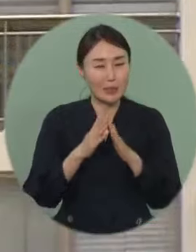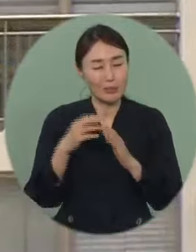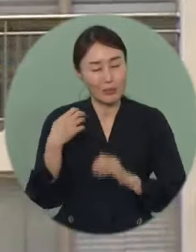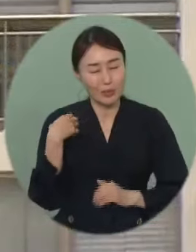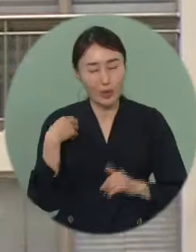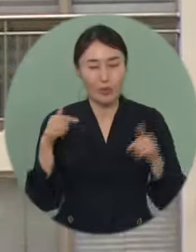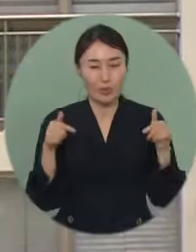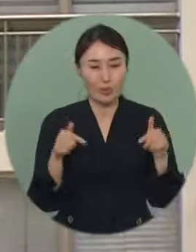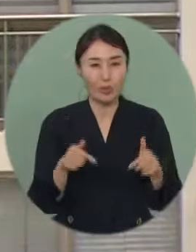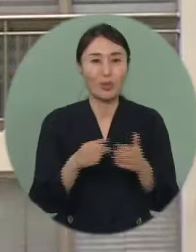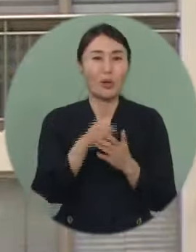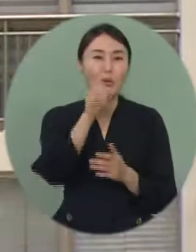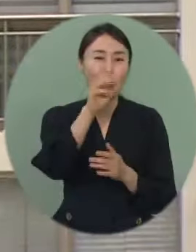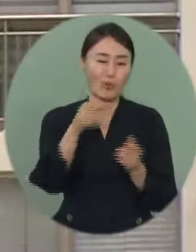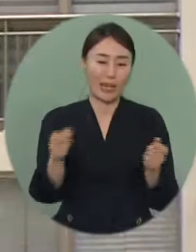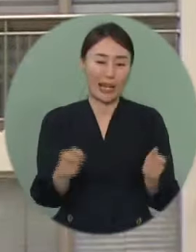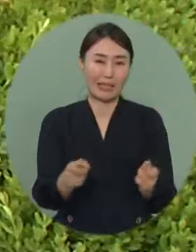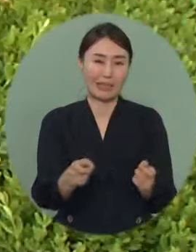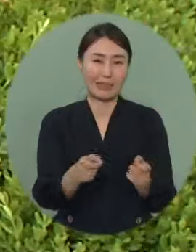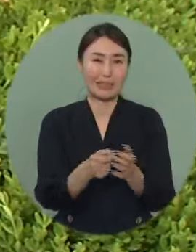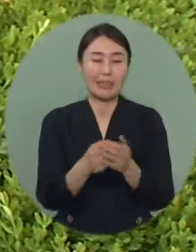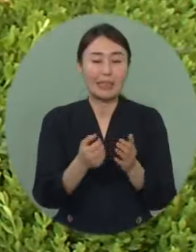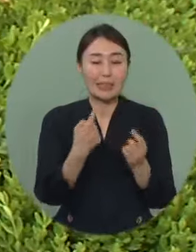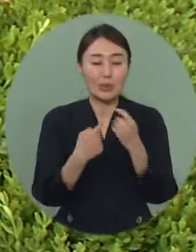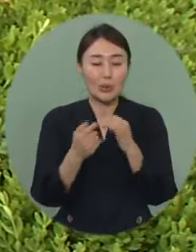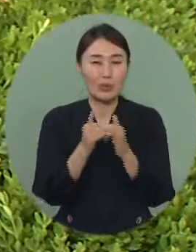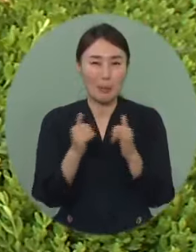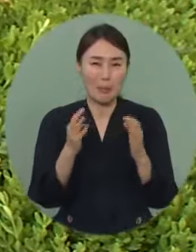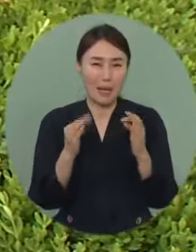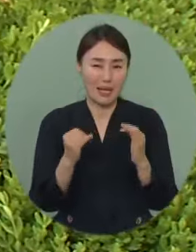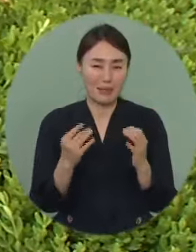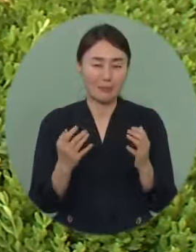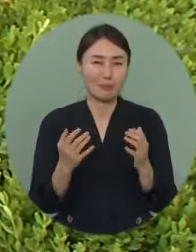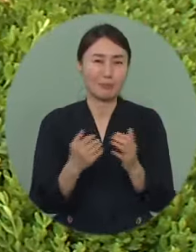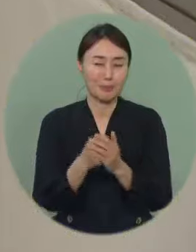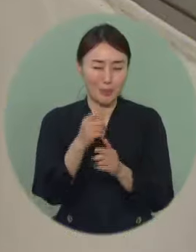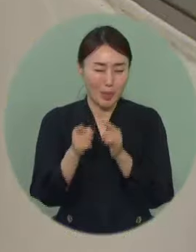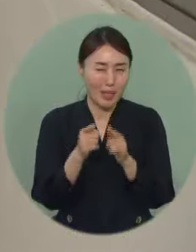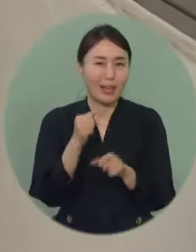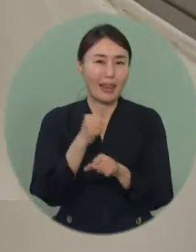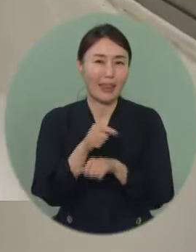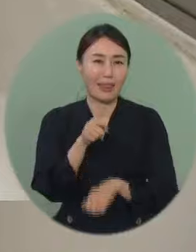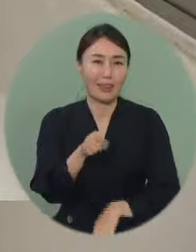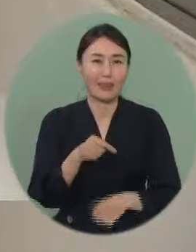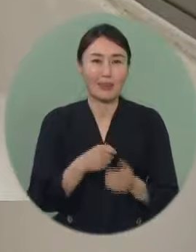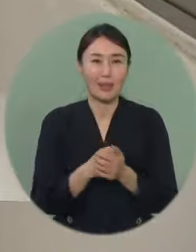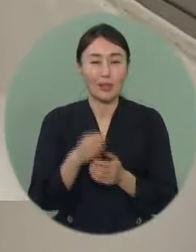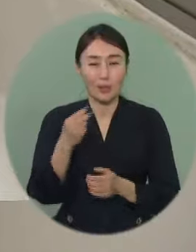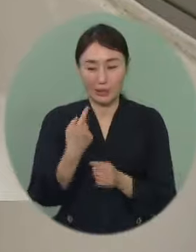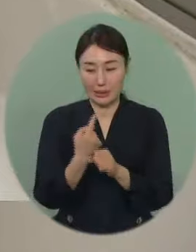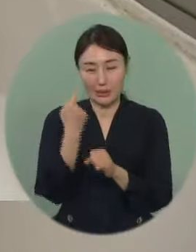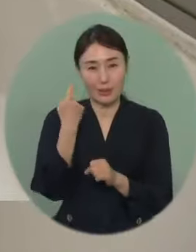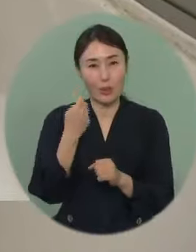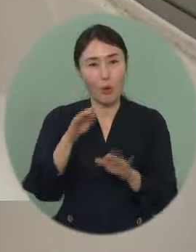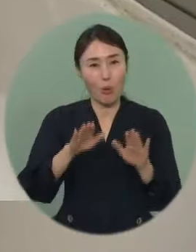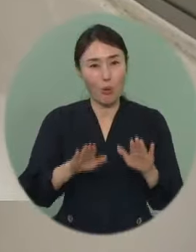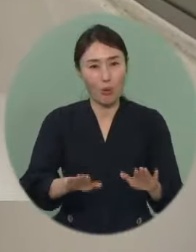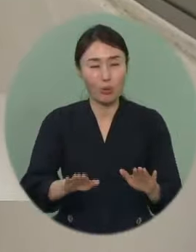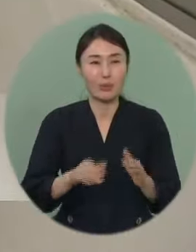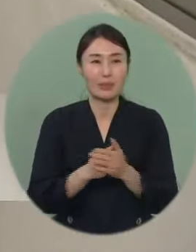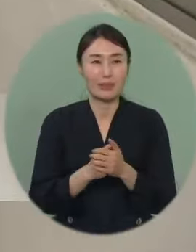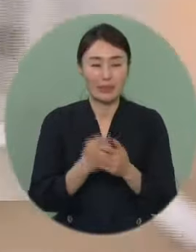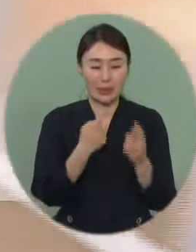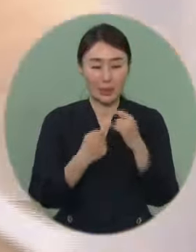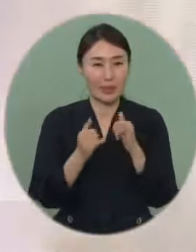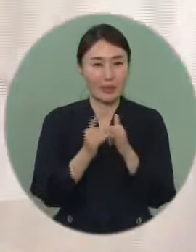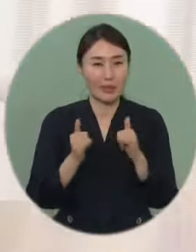있는데다 광주와 멀지 않아 지원자가 몰린 것으로 분석됩니다 무엇보다 지난해에 이어 올해도